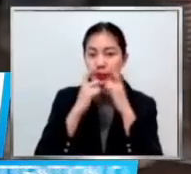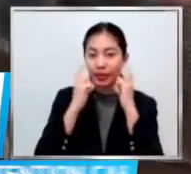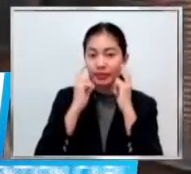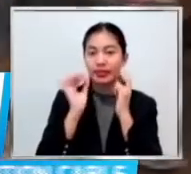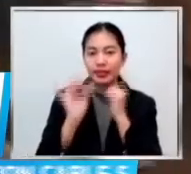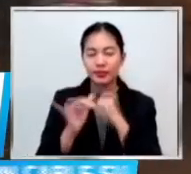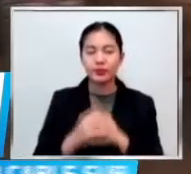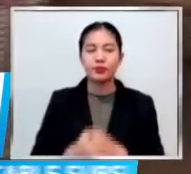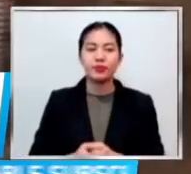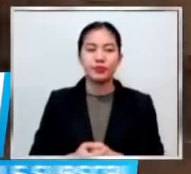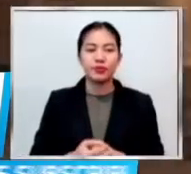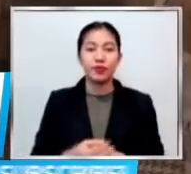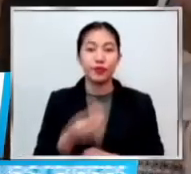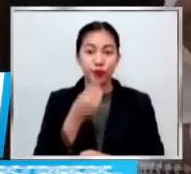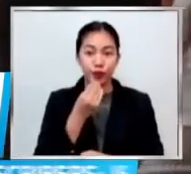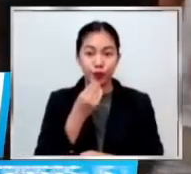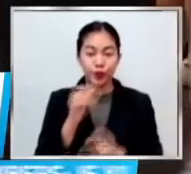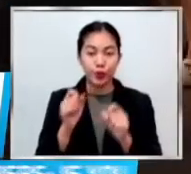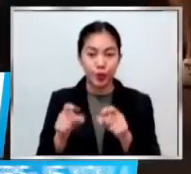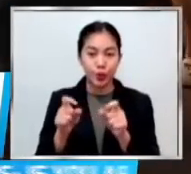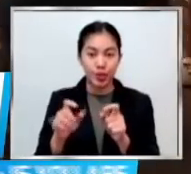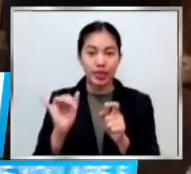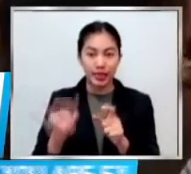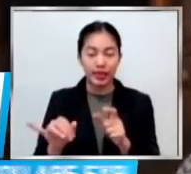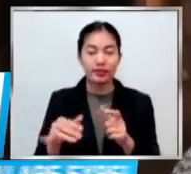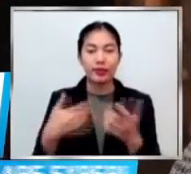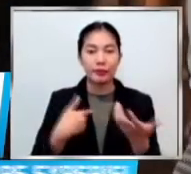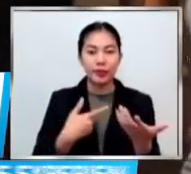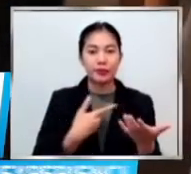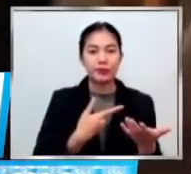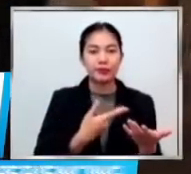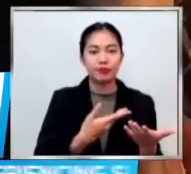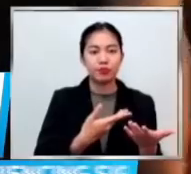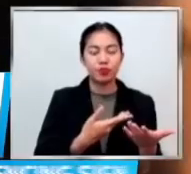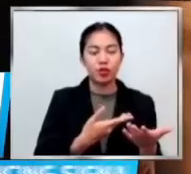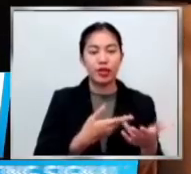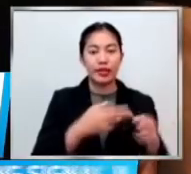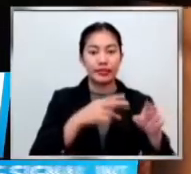food stalls, naglatag na rin ng mga upuan sa tapat ng kanilang